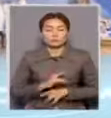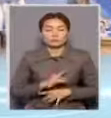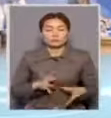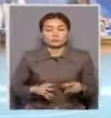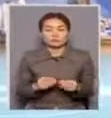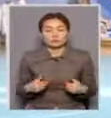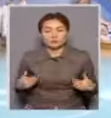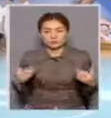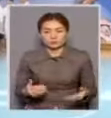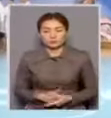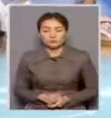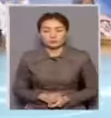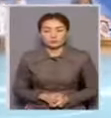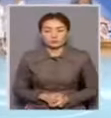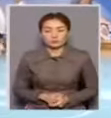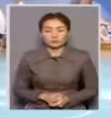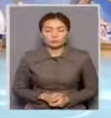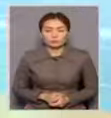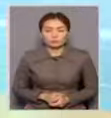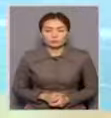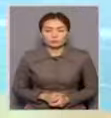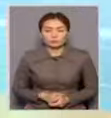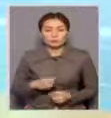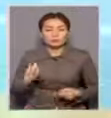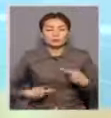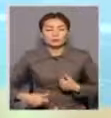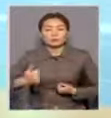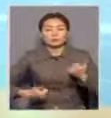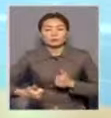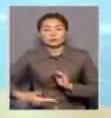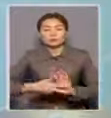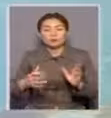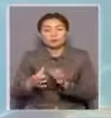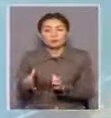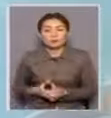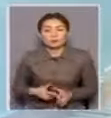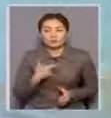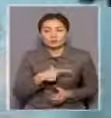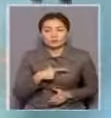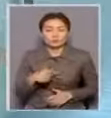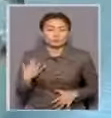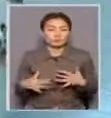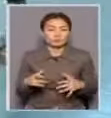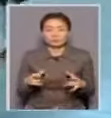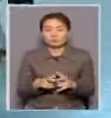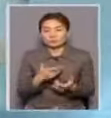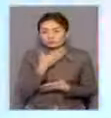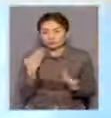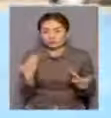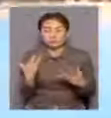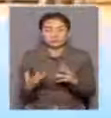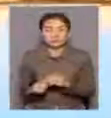болсын, қаламдары шыңдала берсін, жақсы жаңалықтар көп болсын. Футболдан сайысқа түскен 8 команда да өздерінің осал қарсылас емес екенін